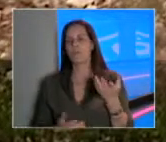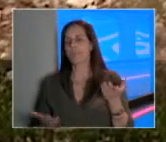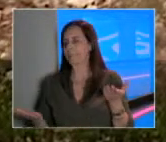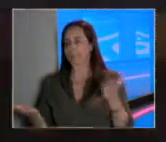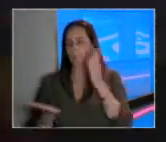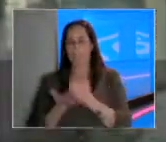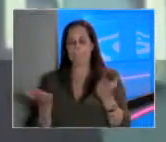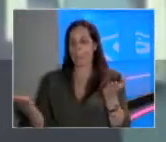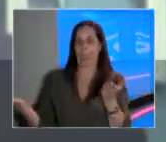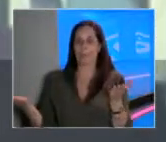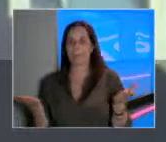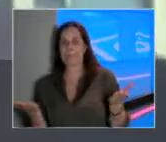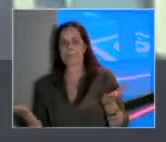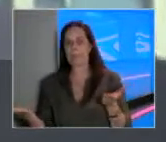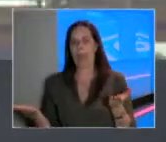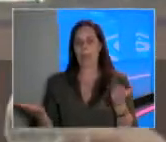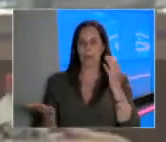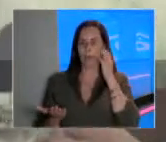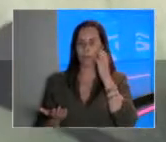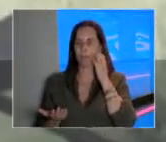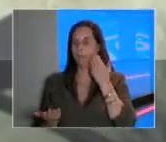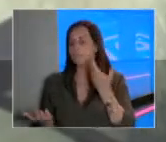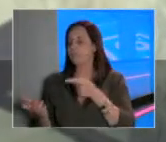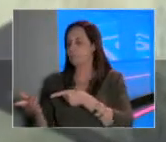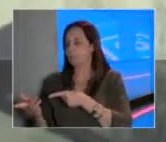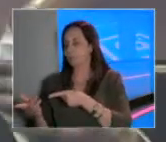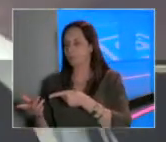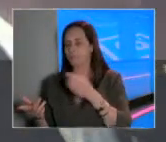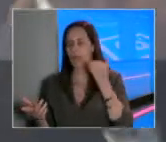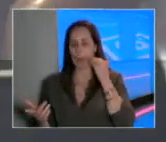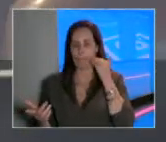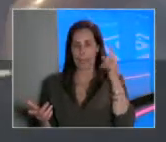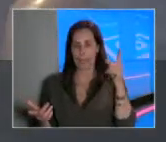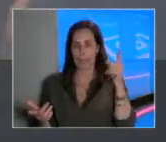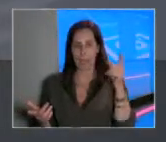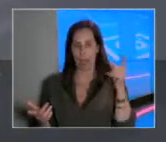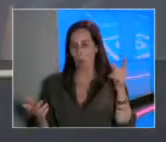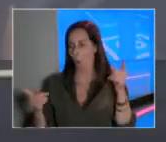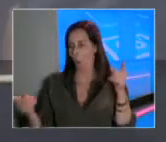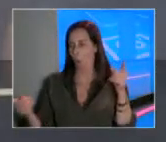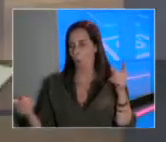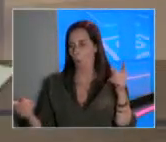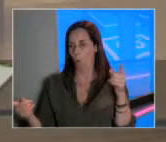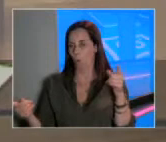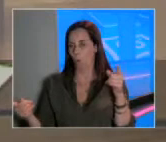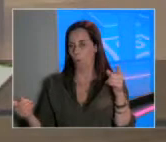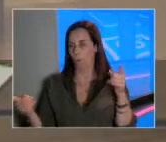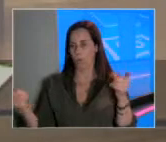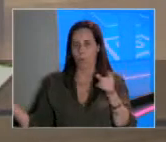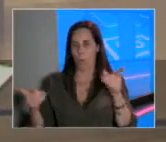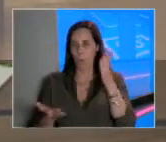ביניכם, למה שמכונה בתקשורת לובי המתנחלים, לבין וושינגטון? הוא קלו שמה, או שהוא איתכם, או שהוא